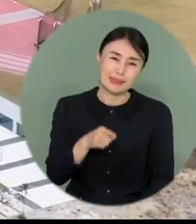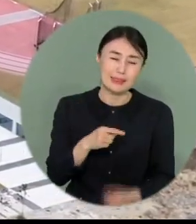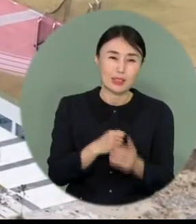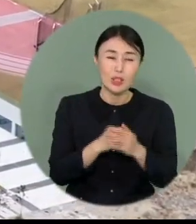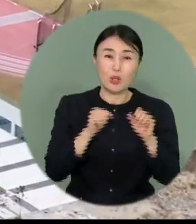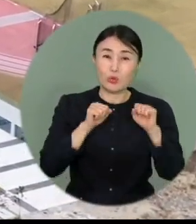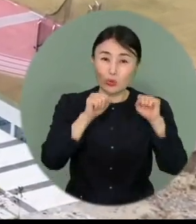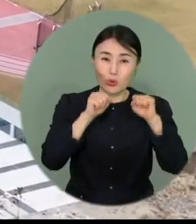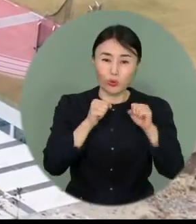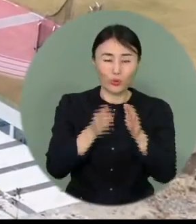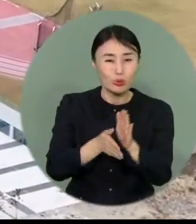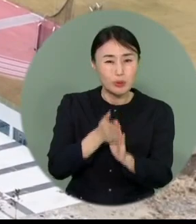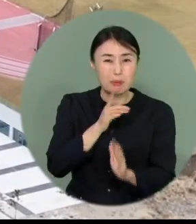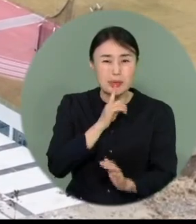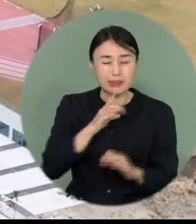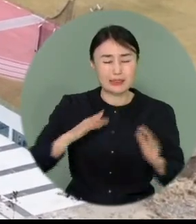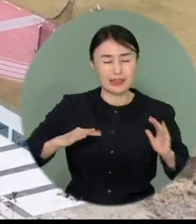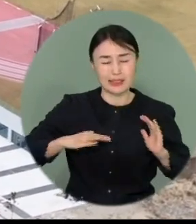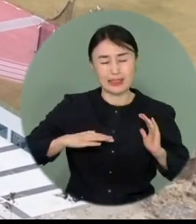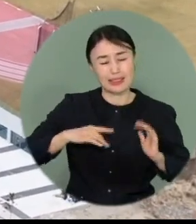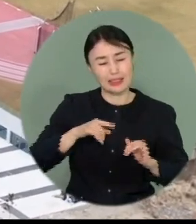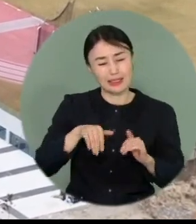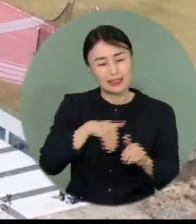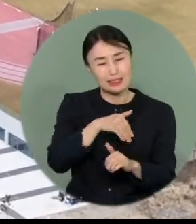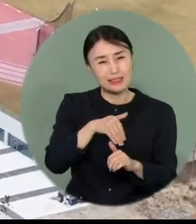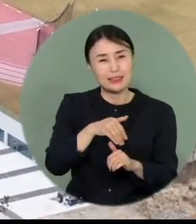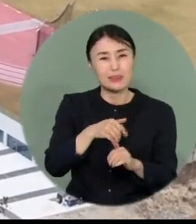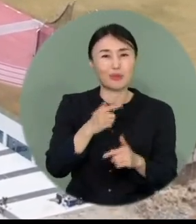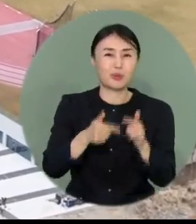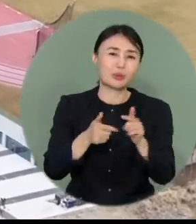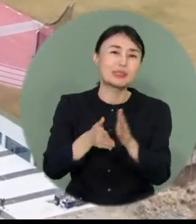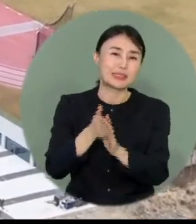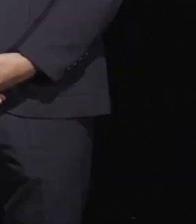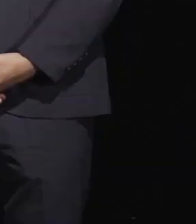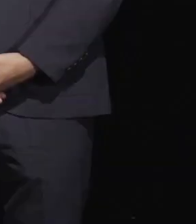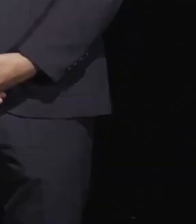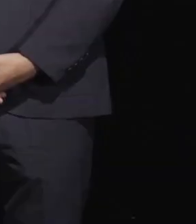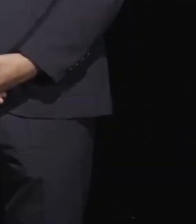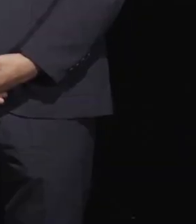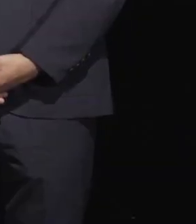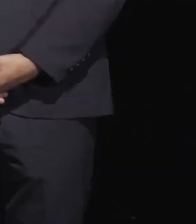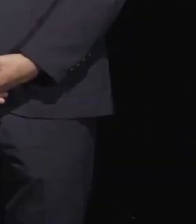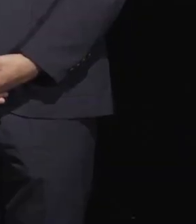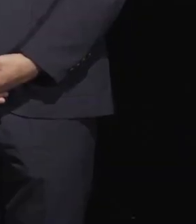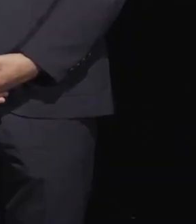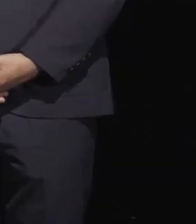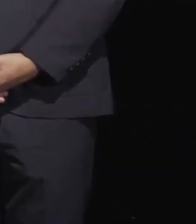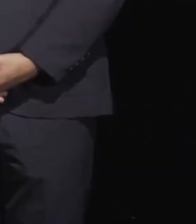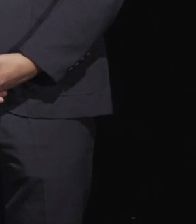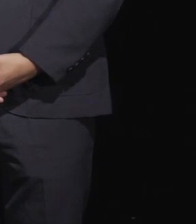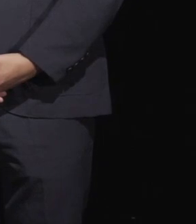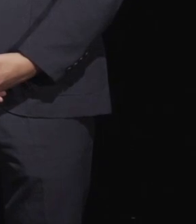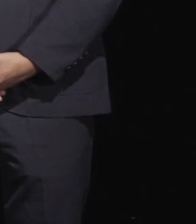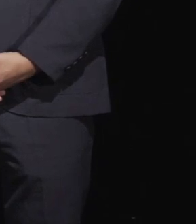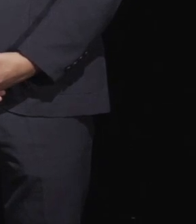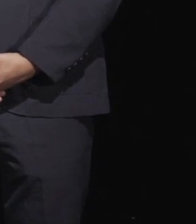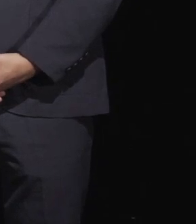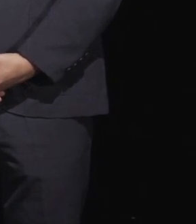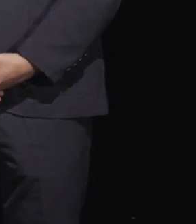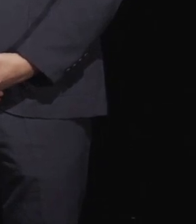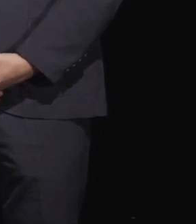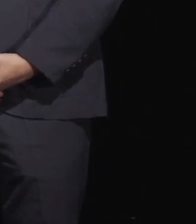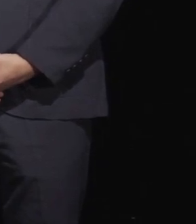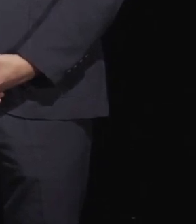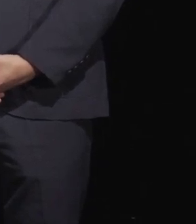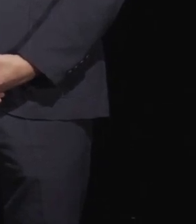표방하는 목포시의 현주소입니다 MBC 뉴스 훈입니다 어서 손의 뉴스